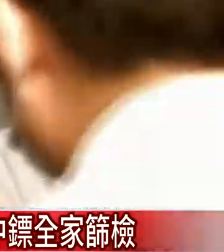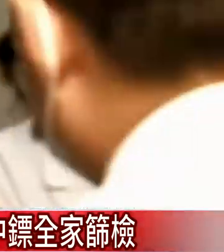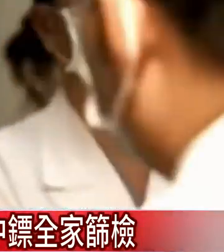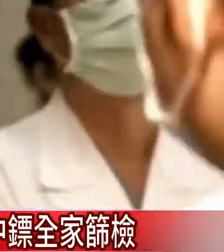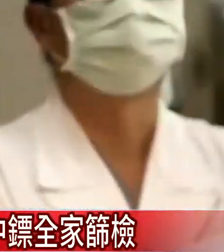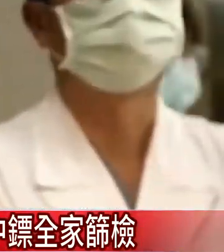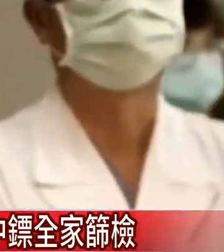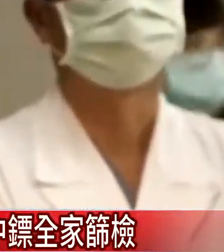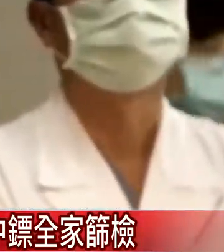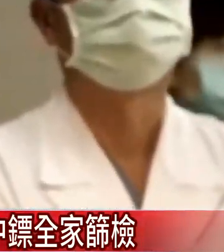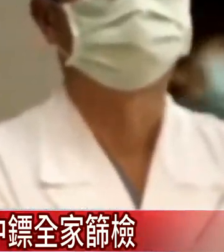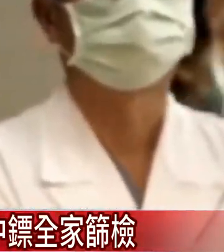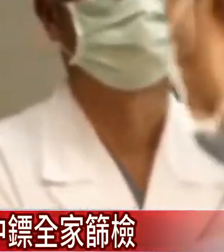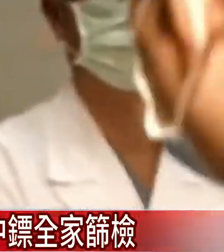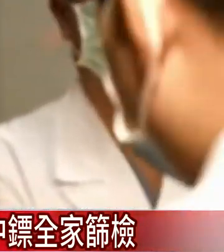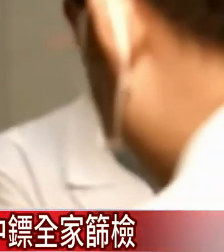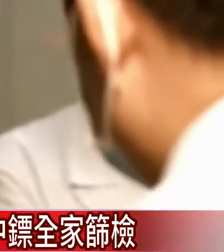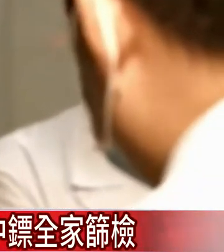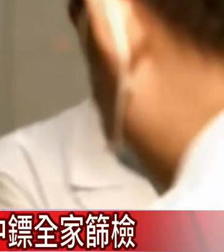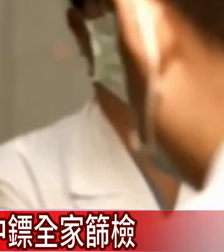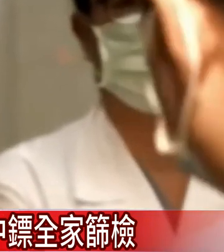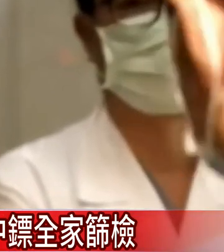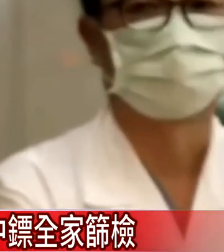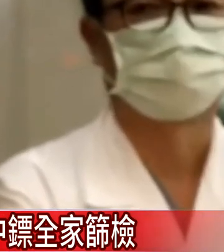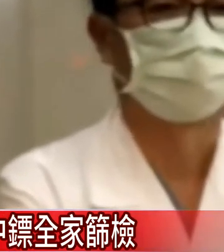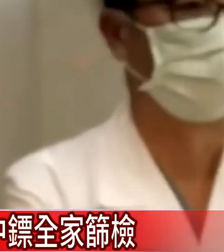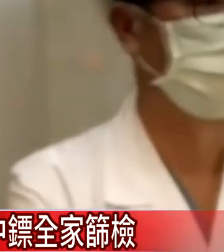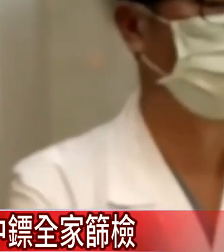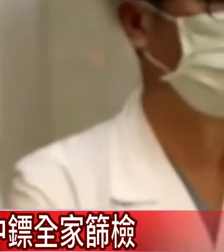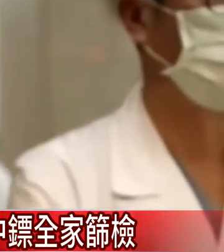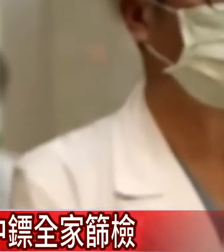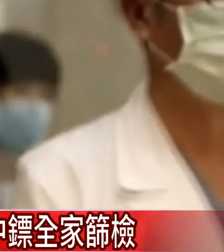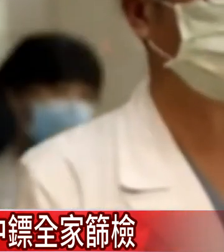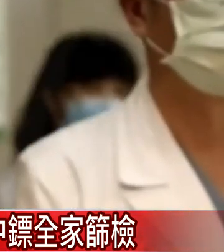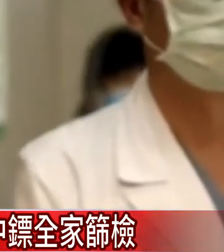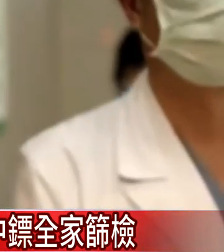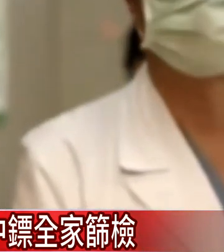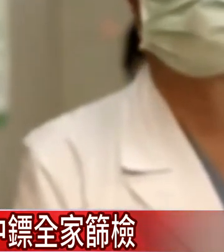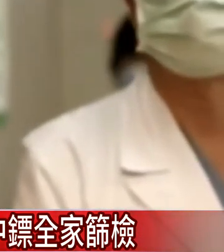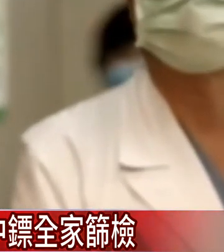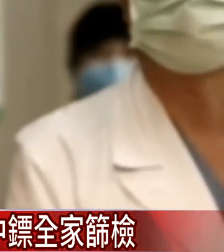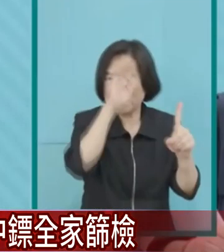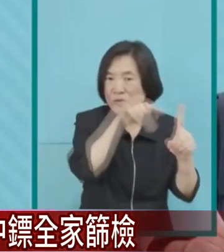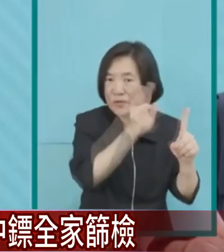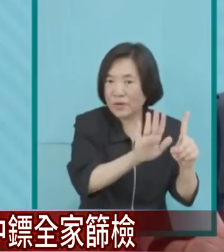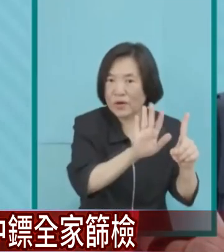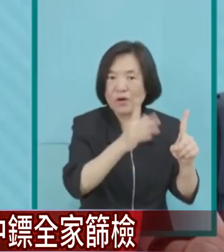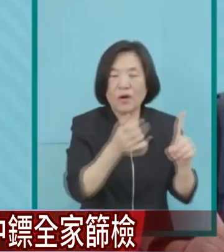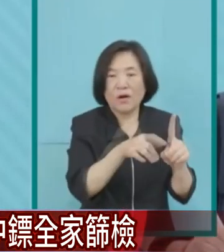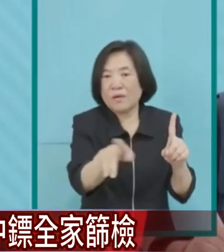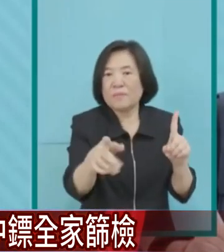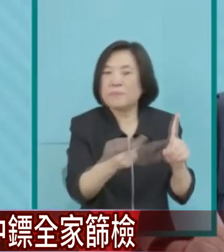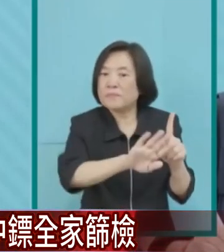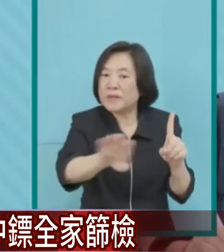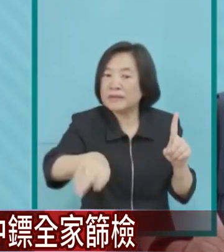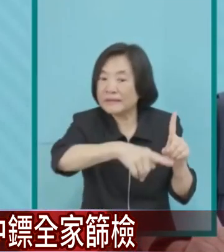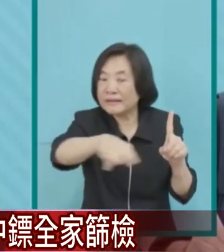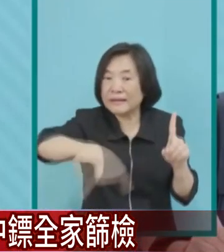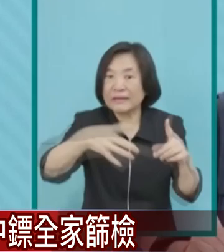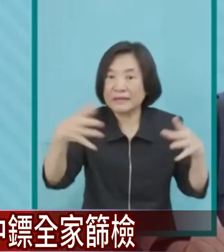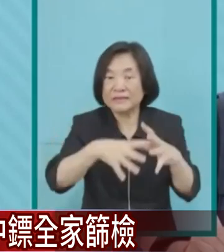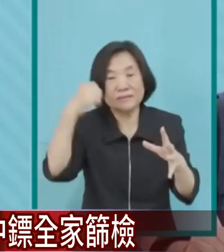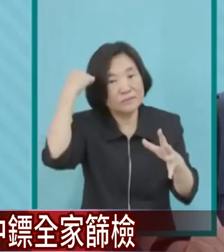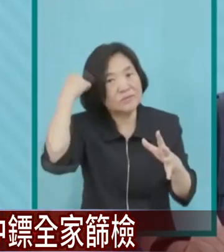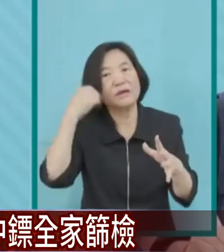了，所以我们现在只是一个新的政策哈，就是一人中标全家筛检哈，这个政策我们要执行。那至于怎么做哈，那个细节我